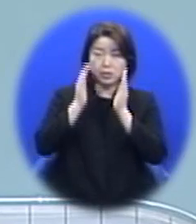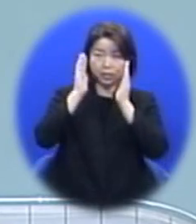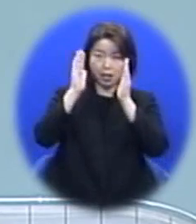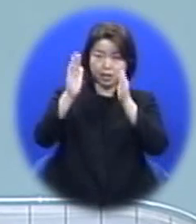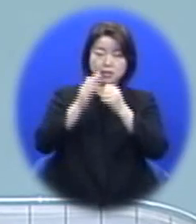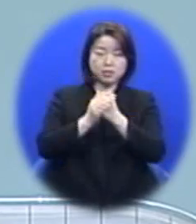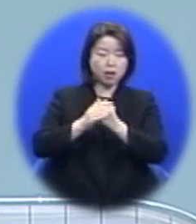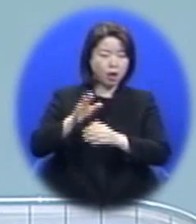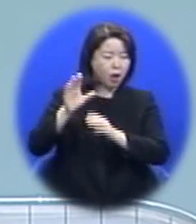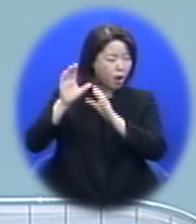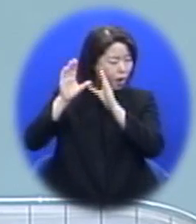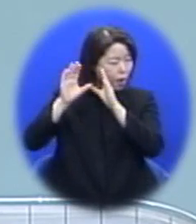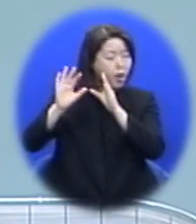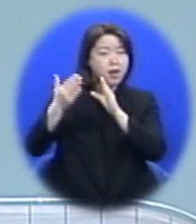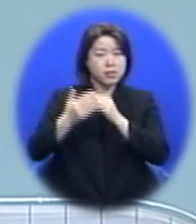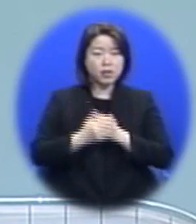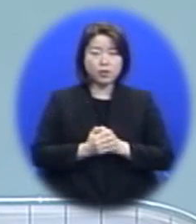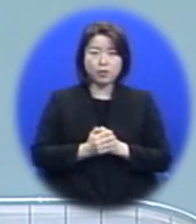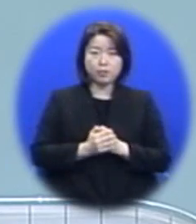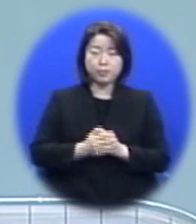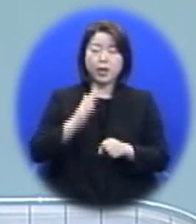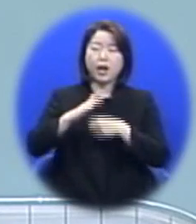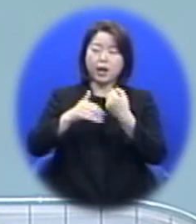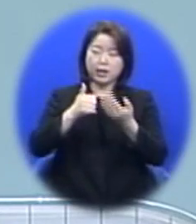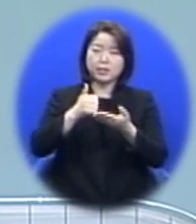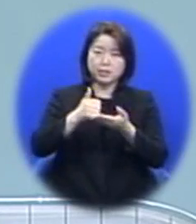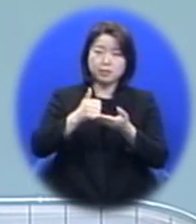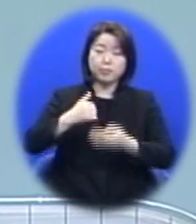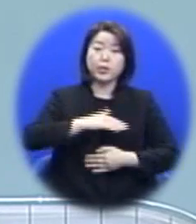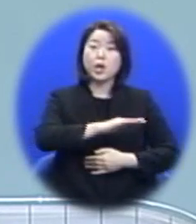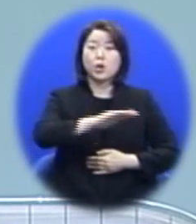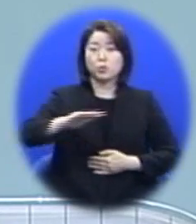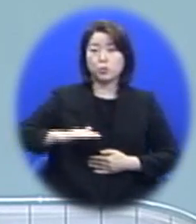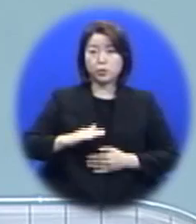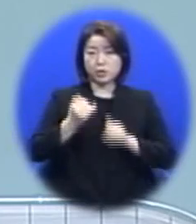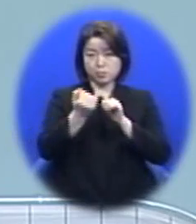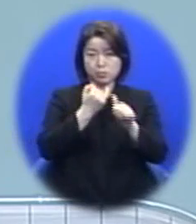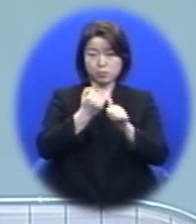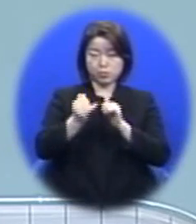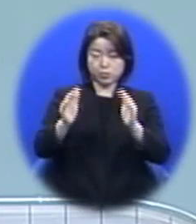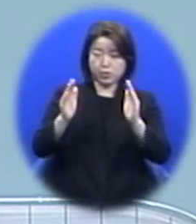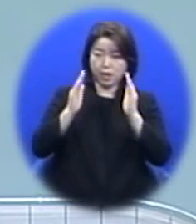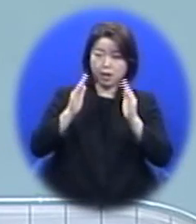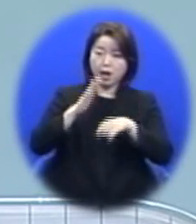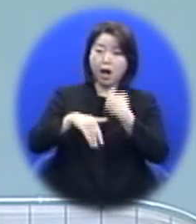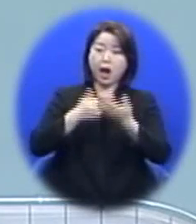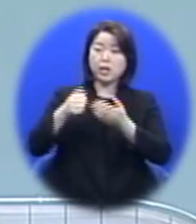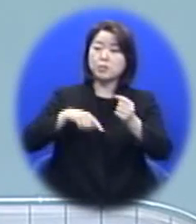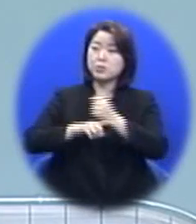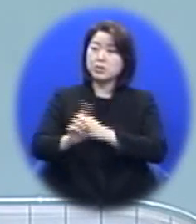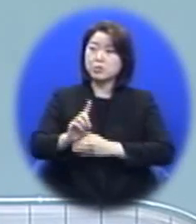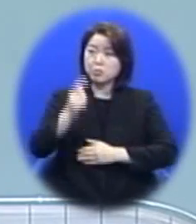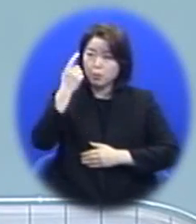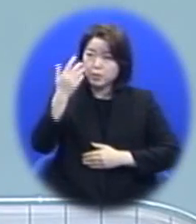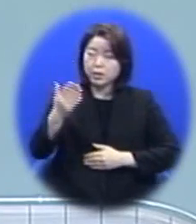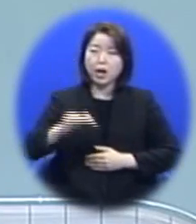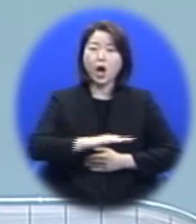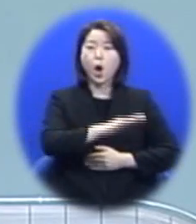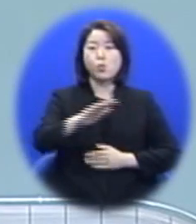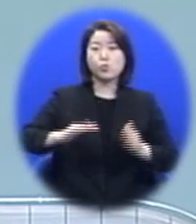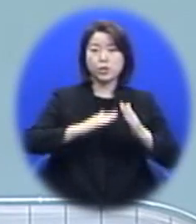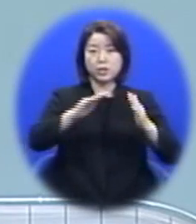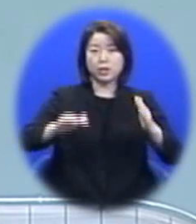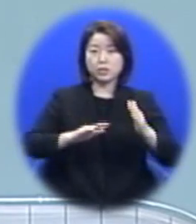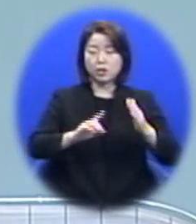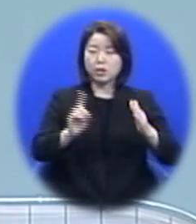향하여 귀를 기울여야 합니다. 하나님, 우리 부부를 향한 하나님의 뜻이 뭡니까? 우리 가정은 어떻게